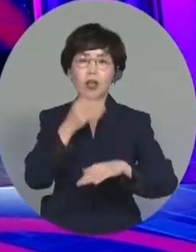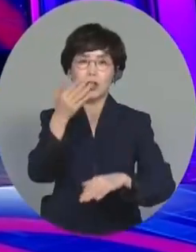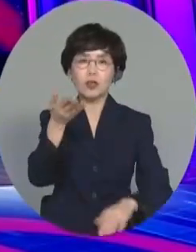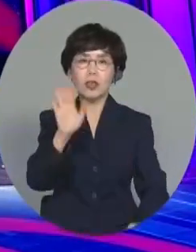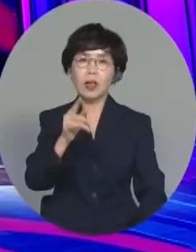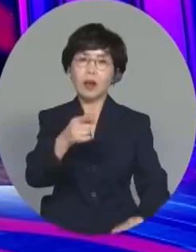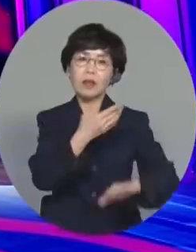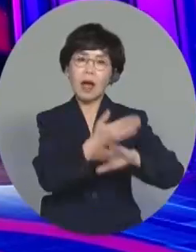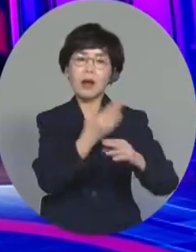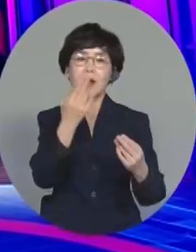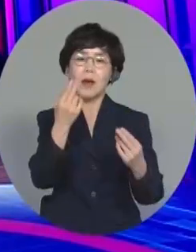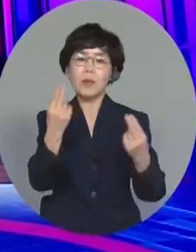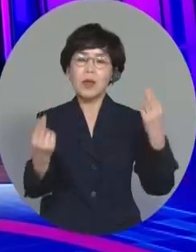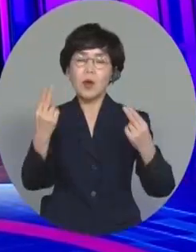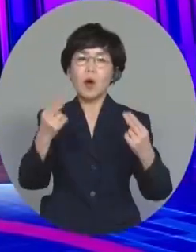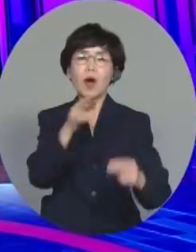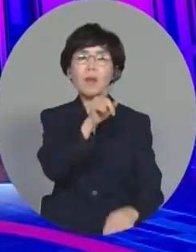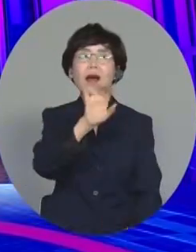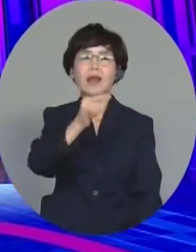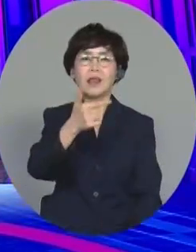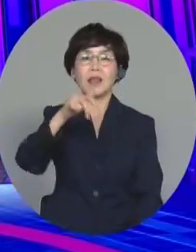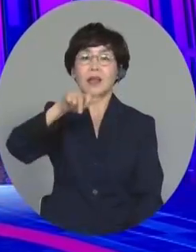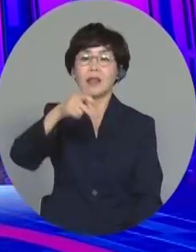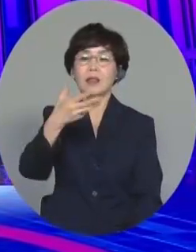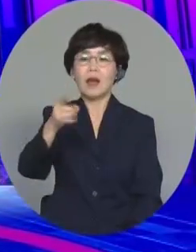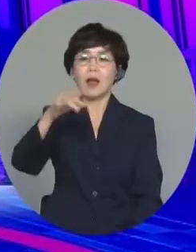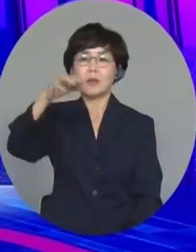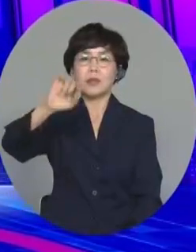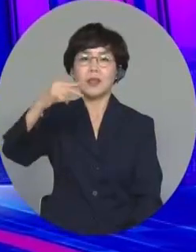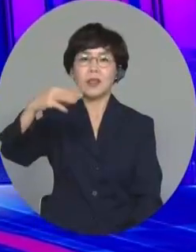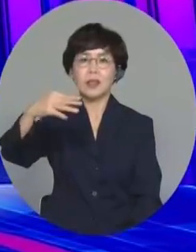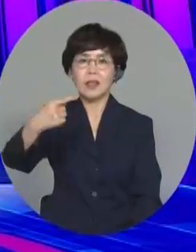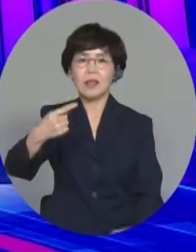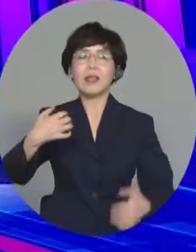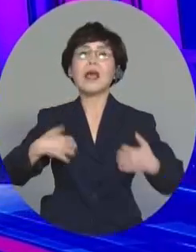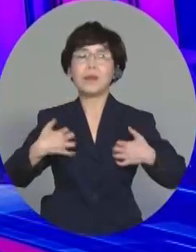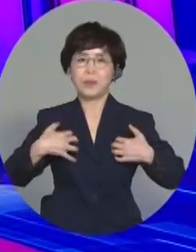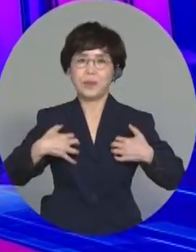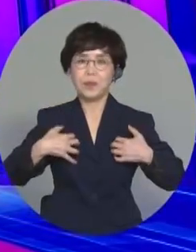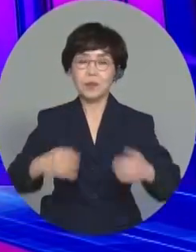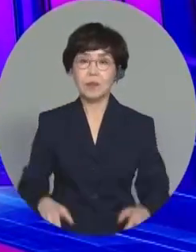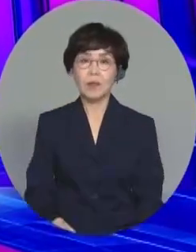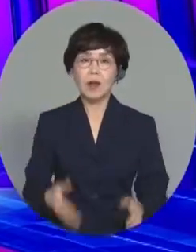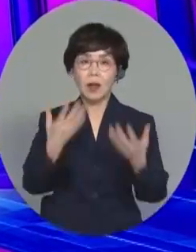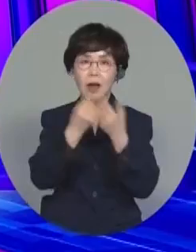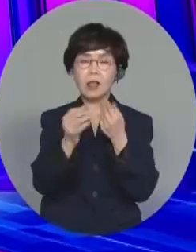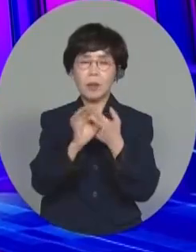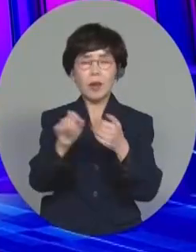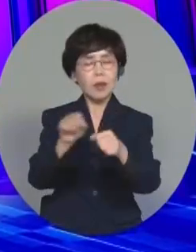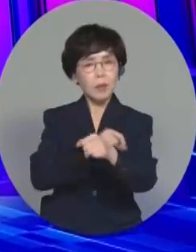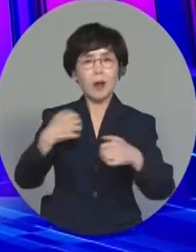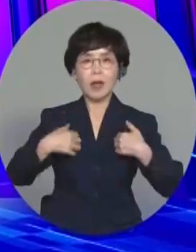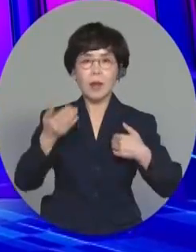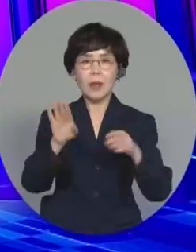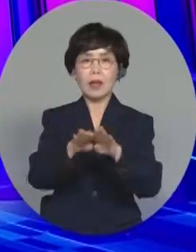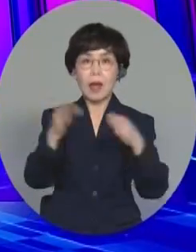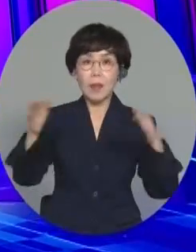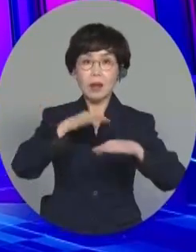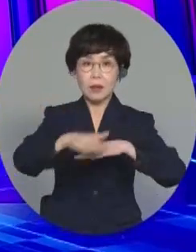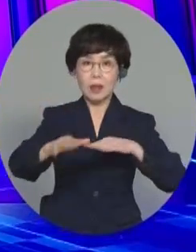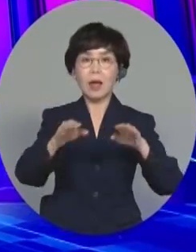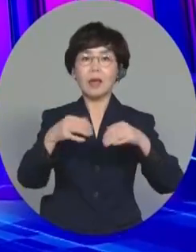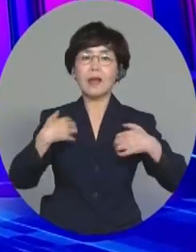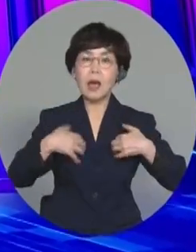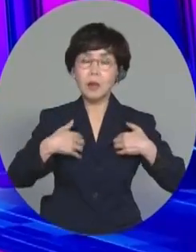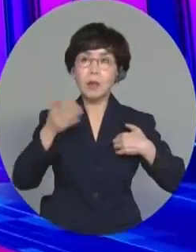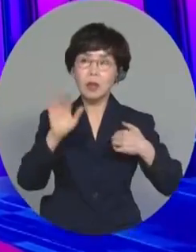마인크래프트나 다른 비디오 게임 플레이하시는 분들 계실까요? 마인크래프트는 조금 특별한 게임입니다. 개방형 게임이죠. 그리고